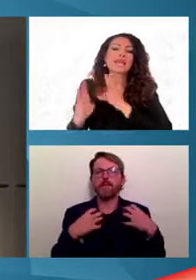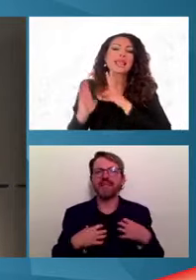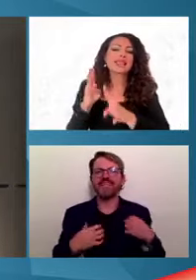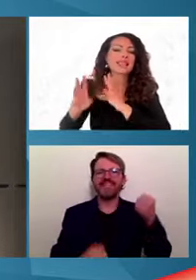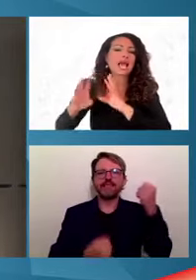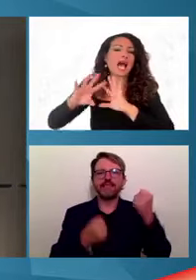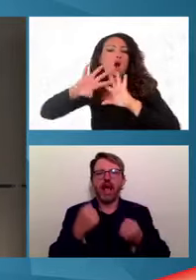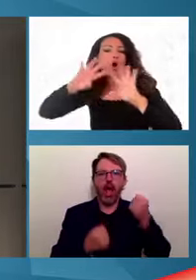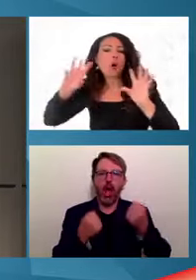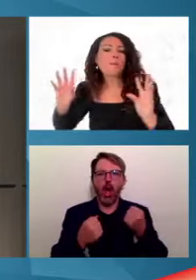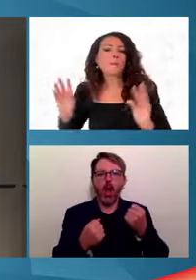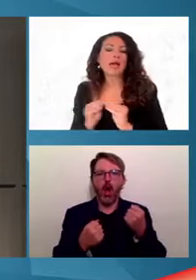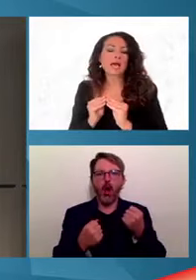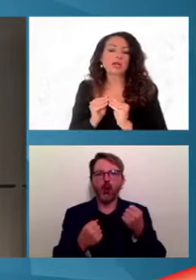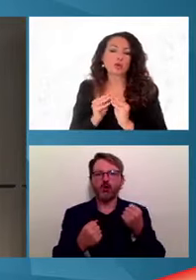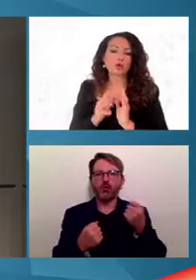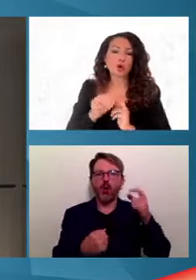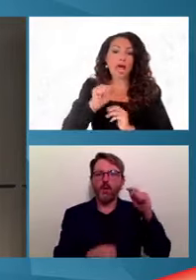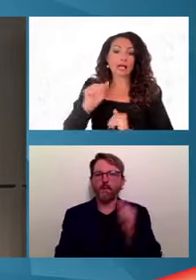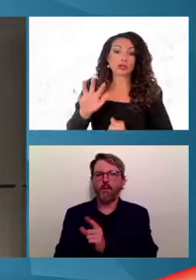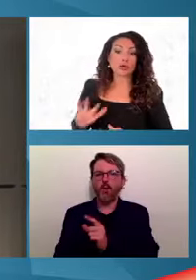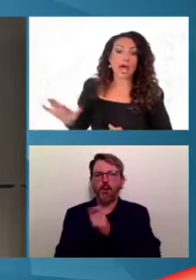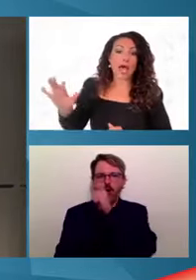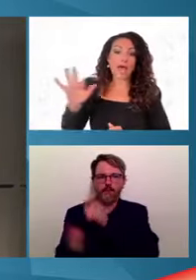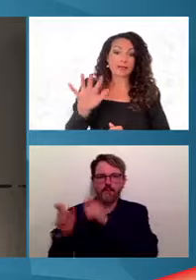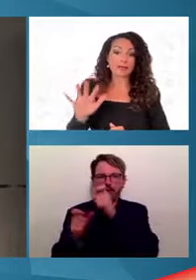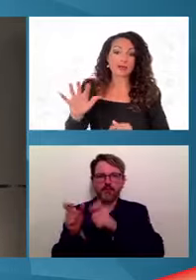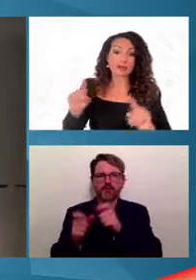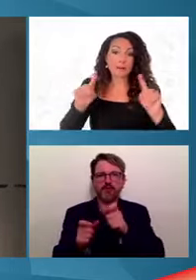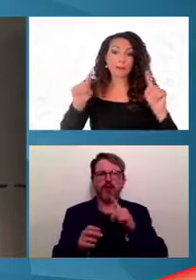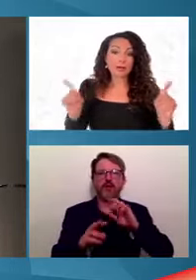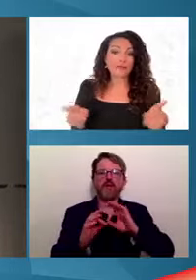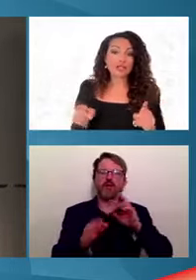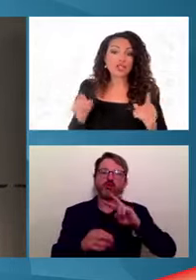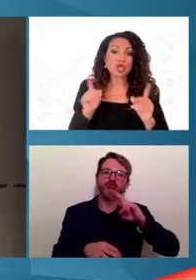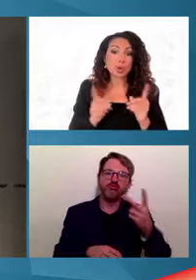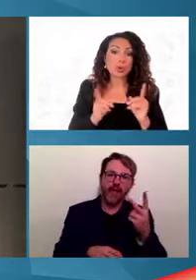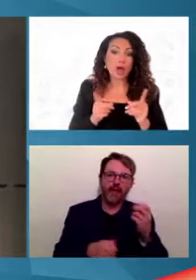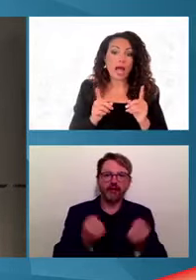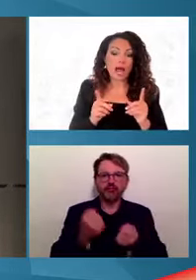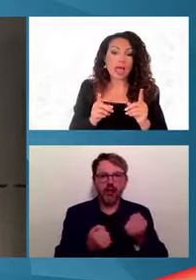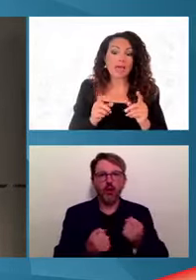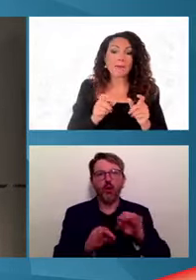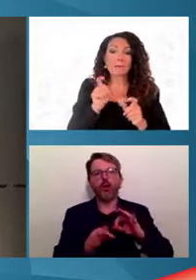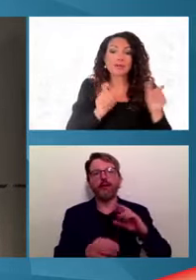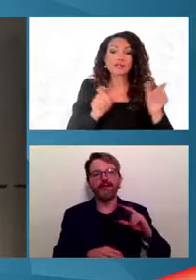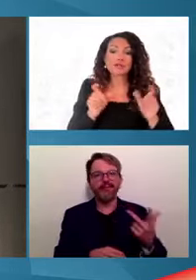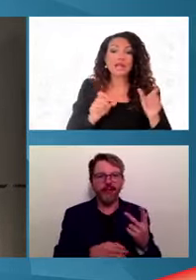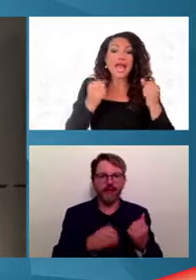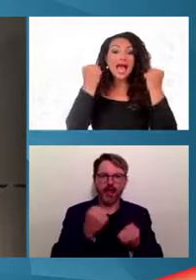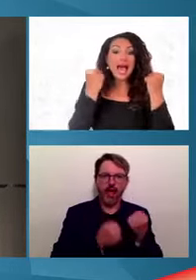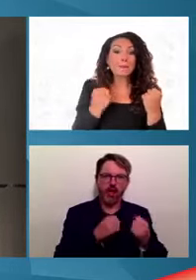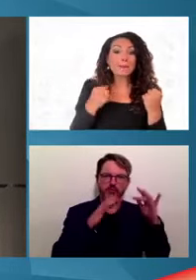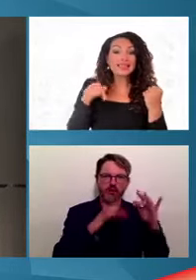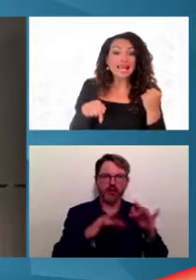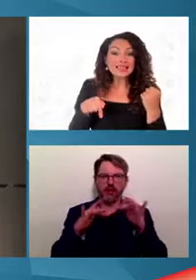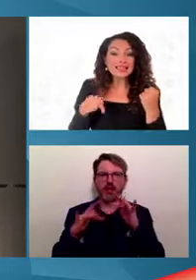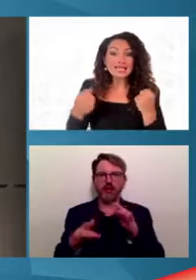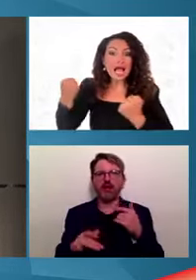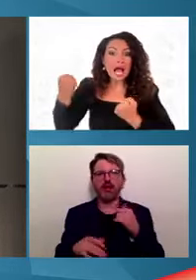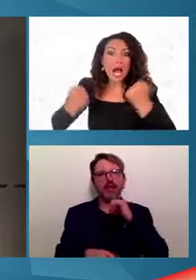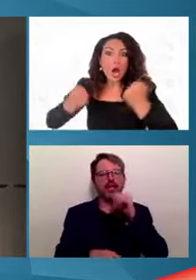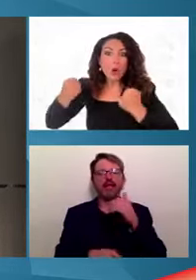Einwohner, beim Besitz von Zweitautos pro Familie und beim Besitz von Drittautos pro Familie. Und das ist nicht, weil wir